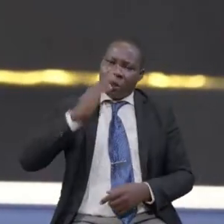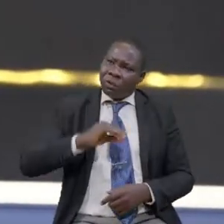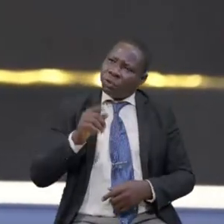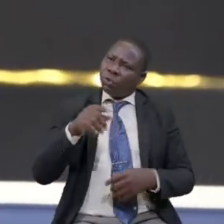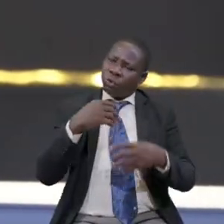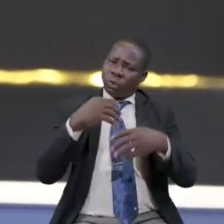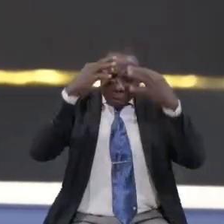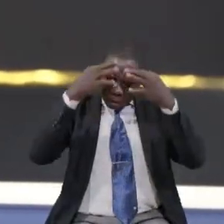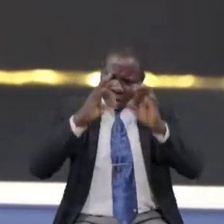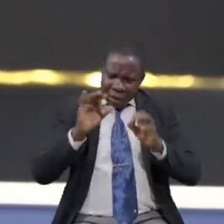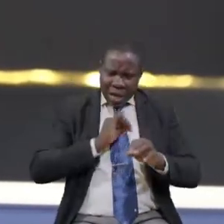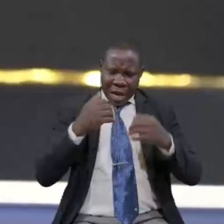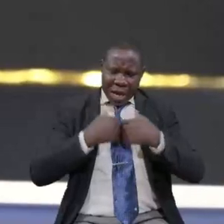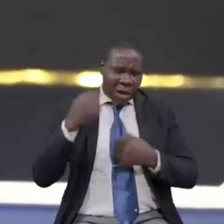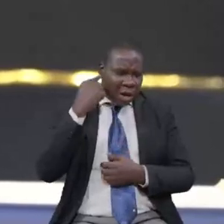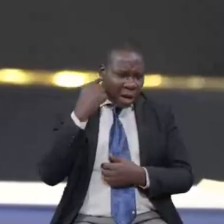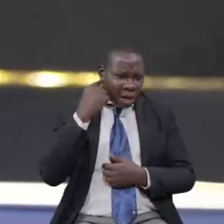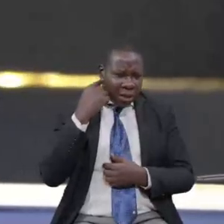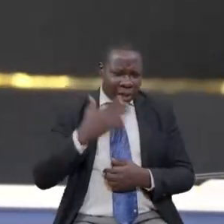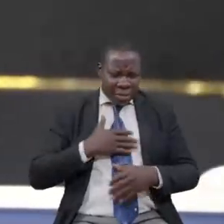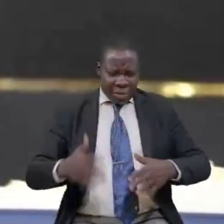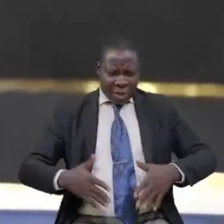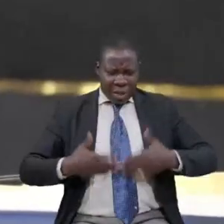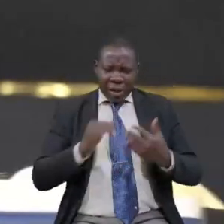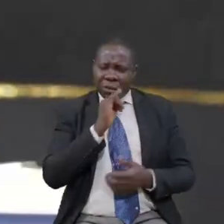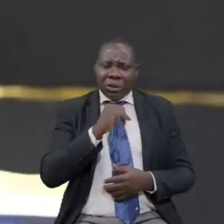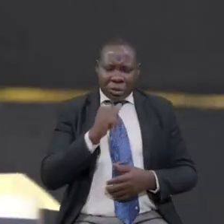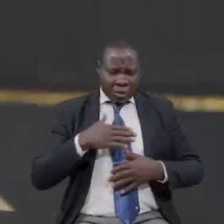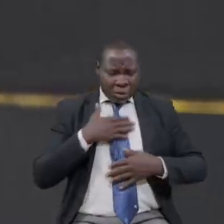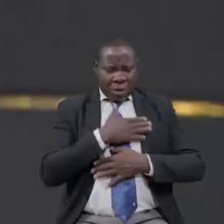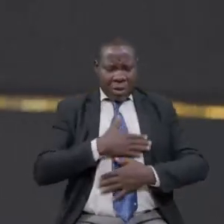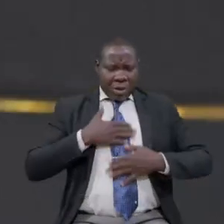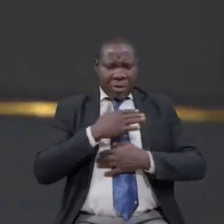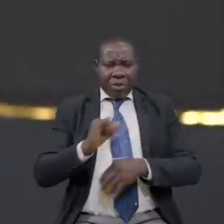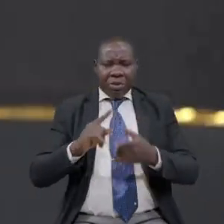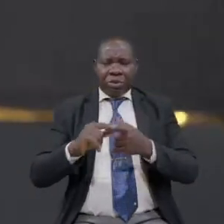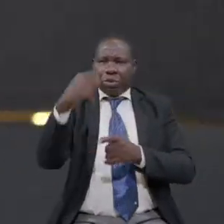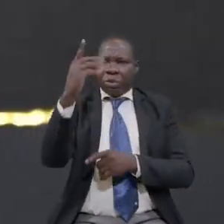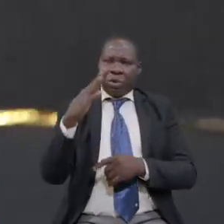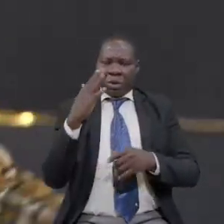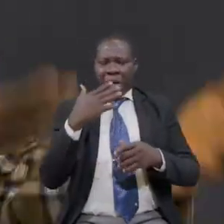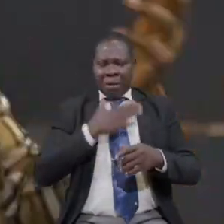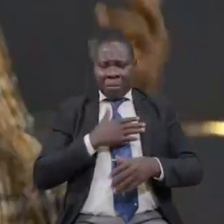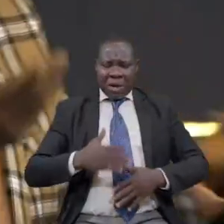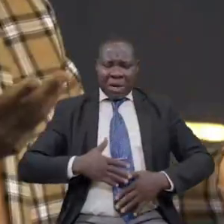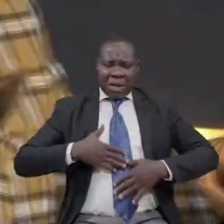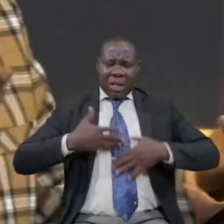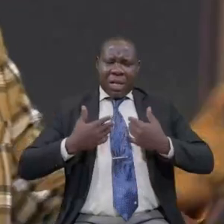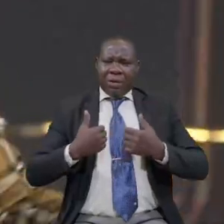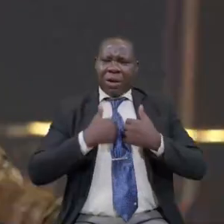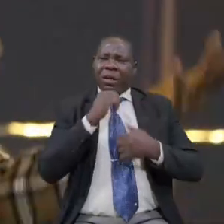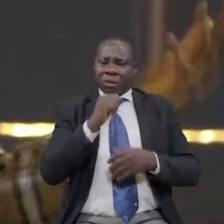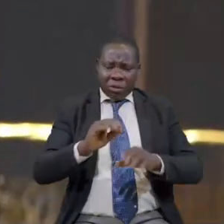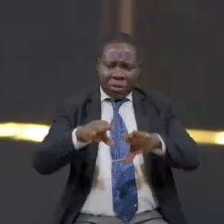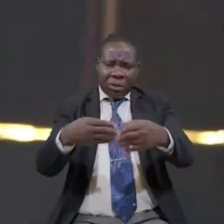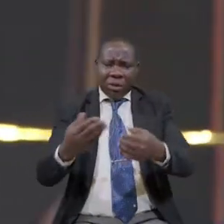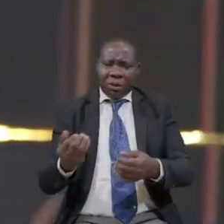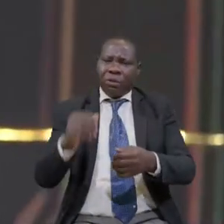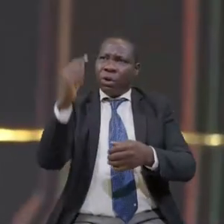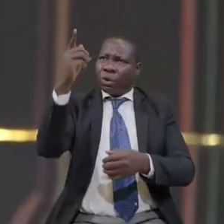que ma vie n'est pas agréable à Dieu, ma vie ne donne pas